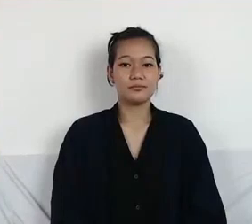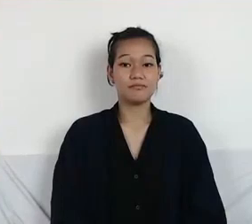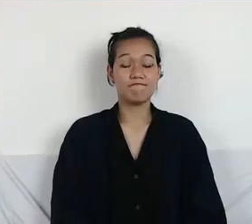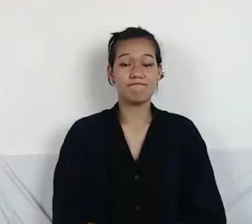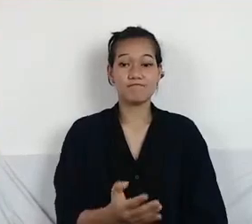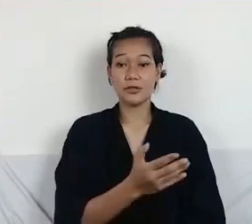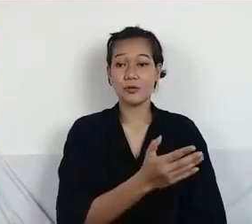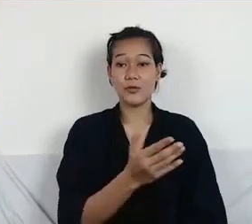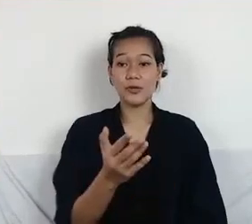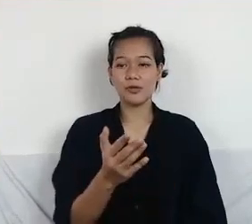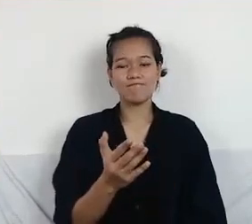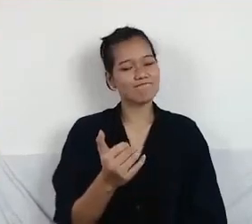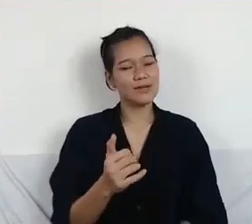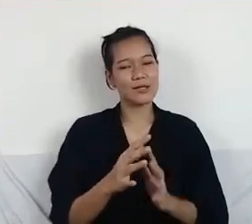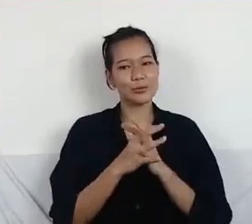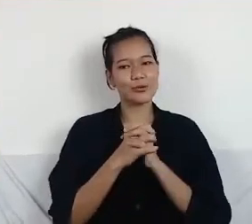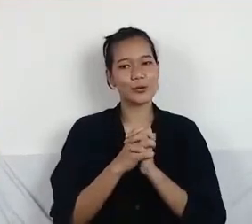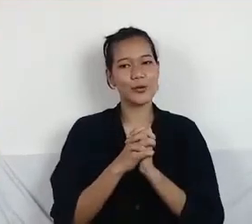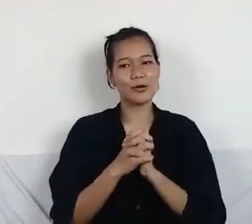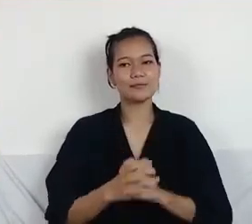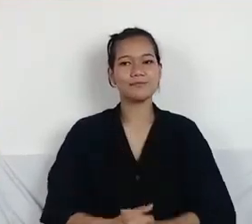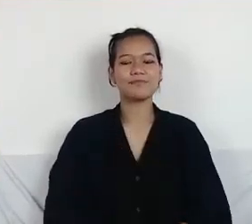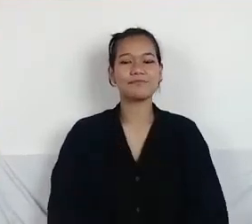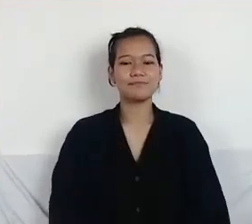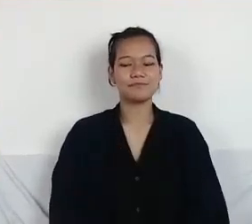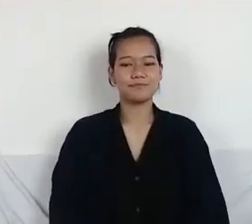Saudaraku, mari kita berdoa.